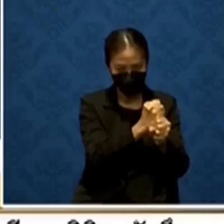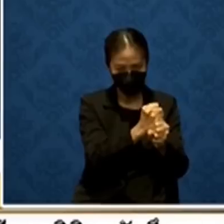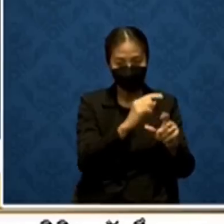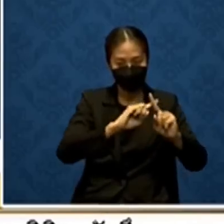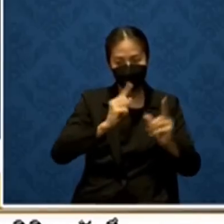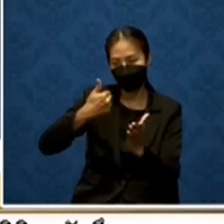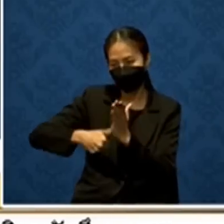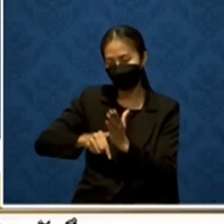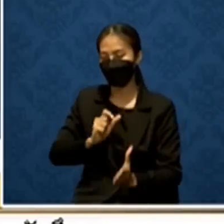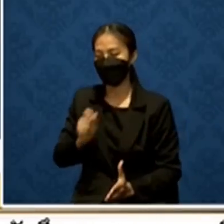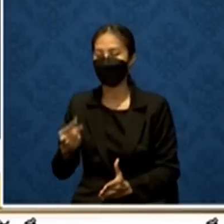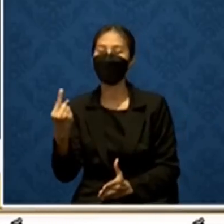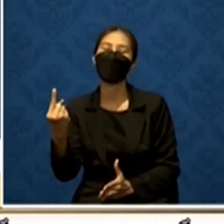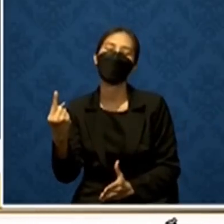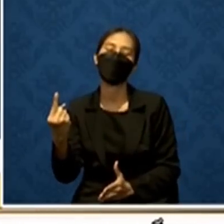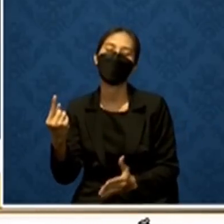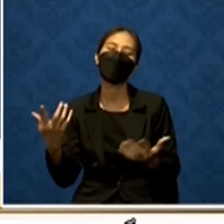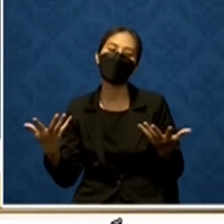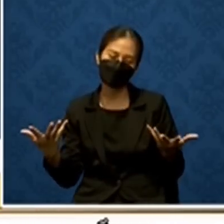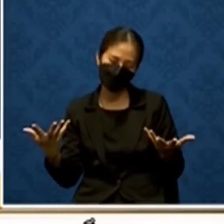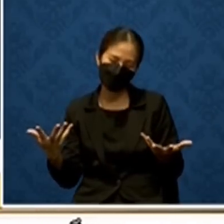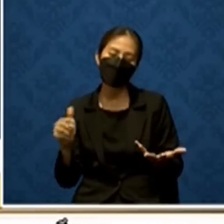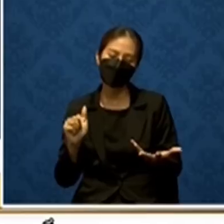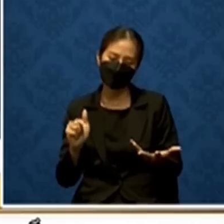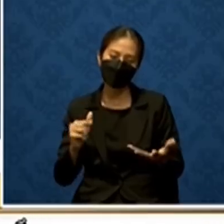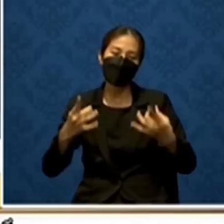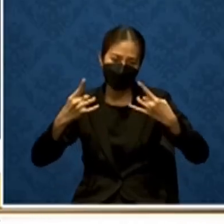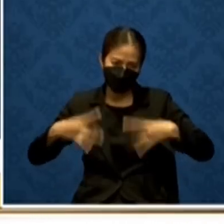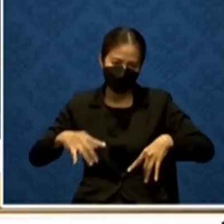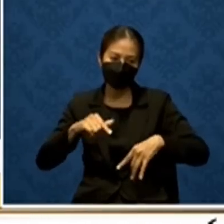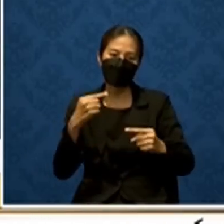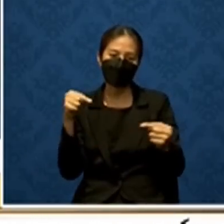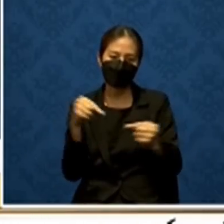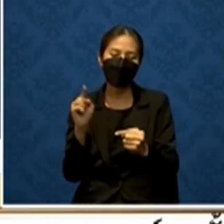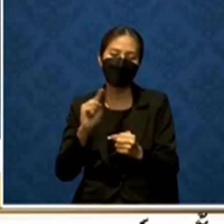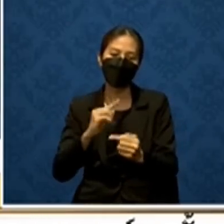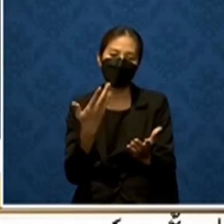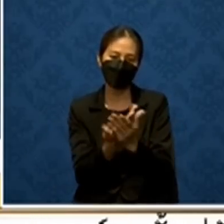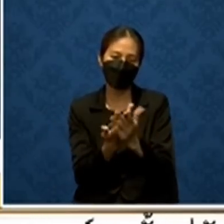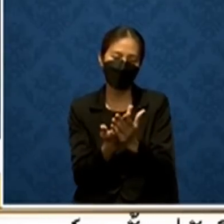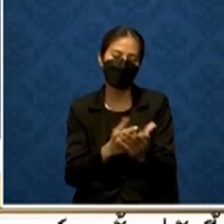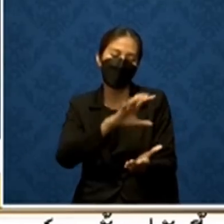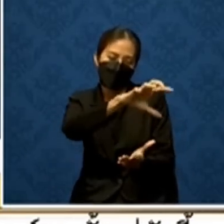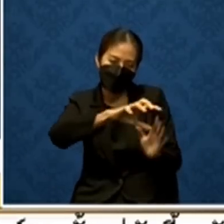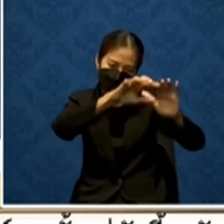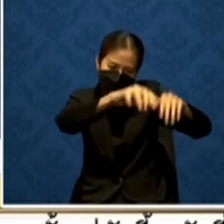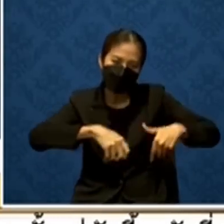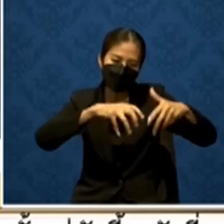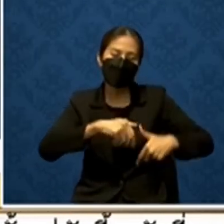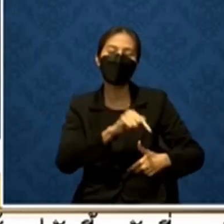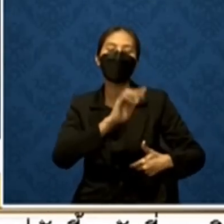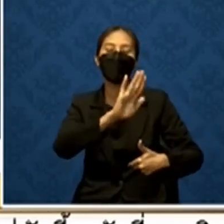า